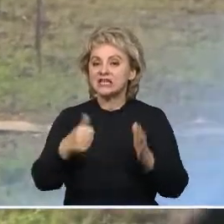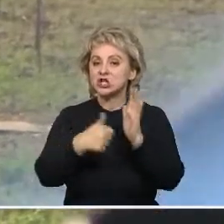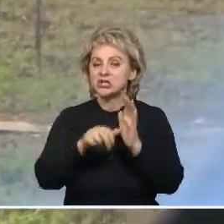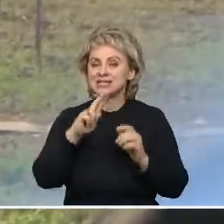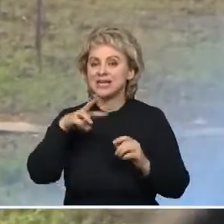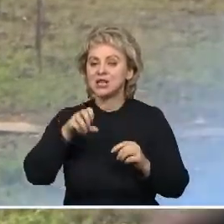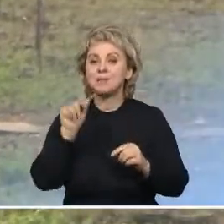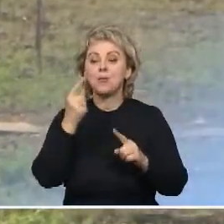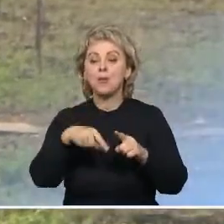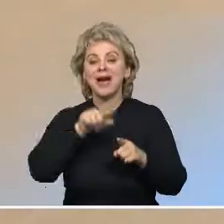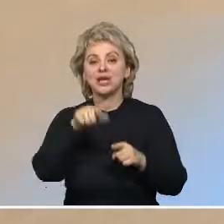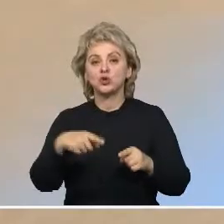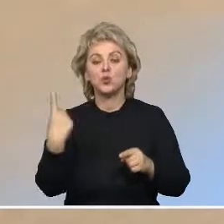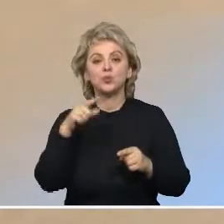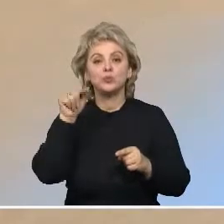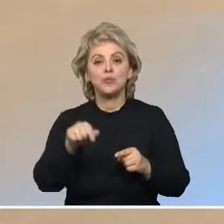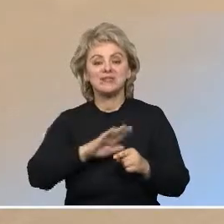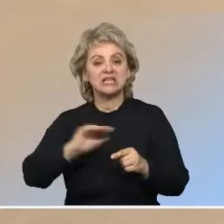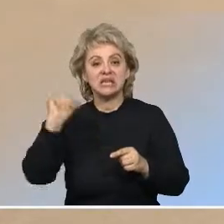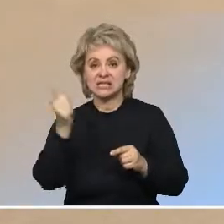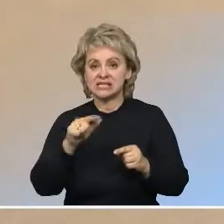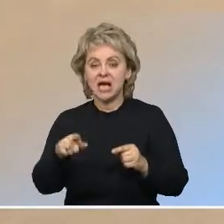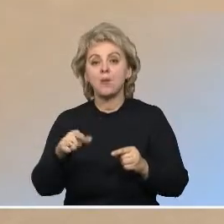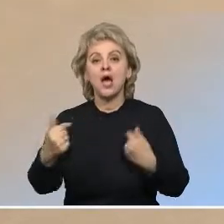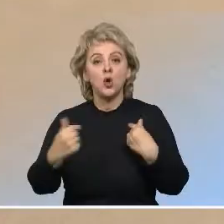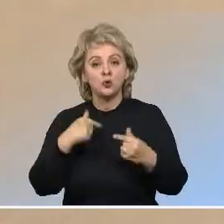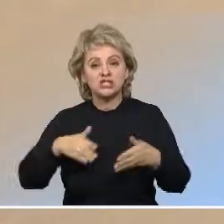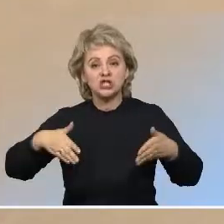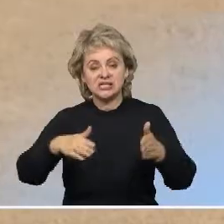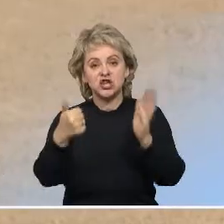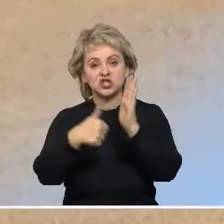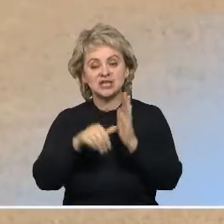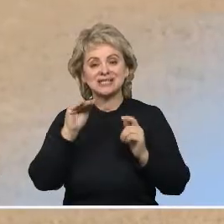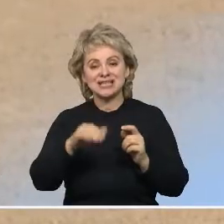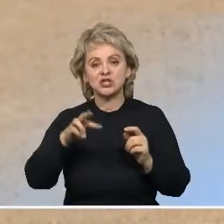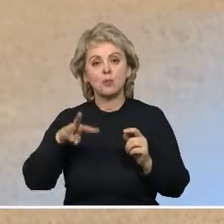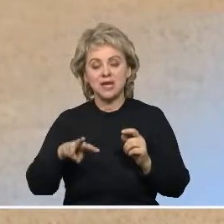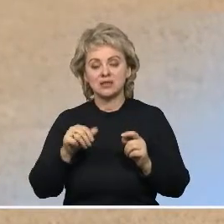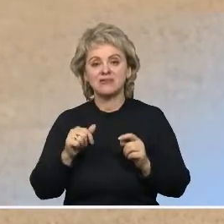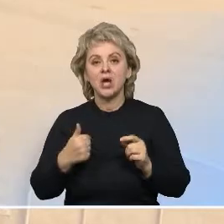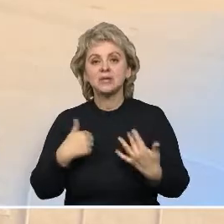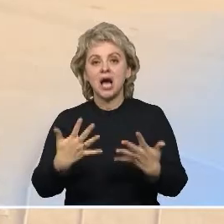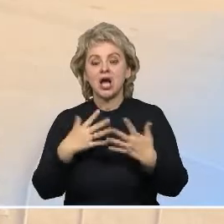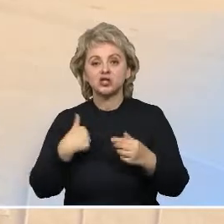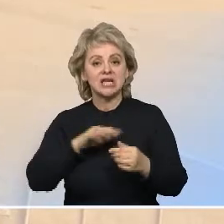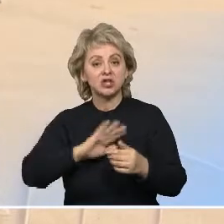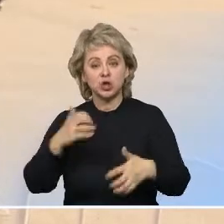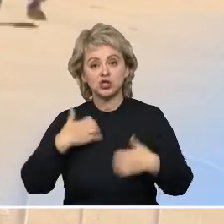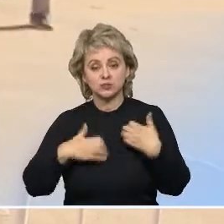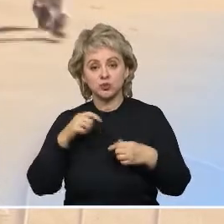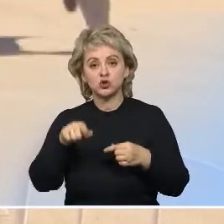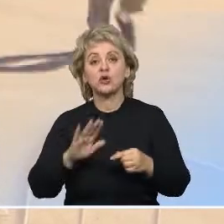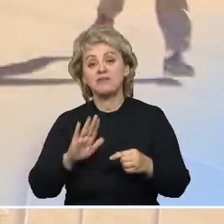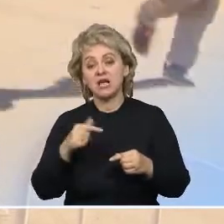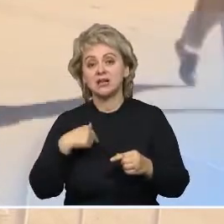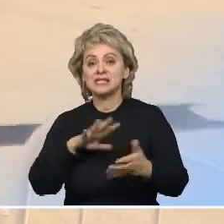километров. Именно поэтому первая, не самая изнурительная дистанция, 6 тысяч метров. Мне кажется, я не спешил. Я вряд